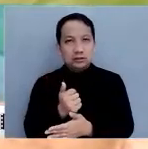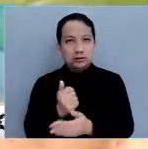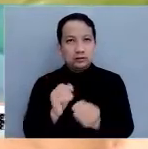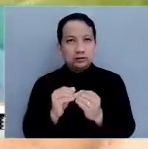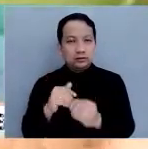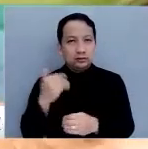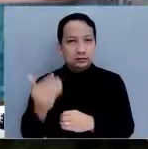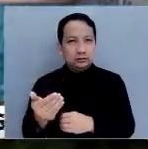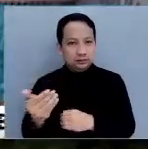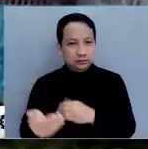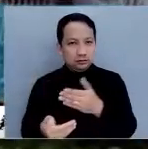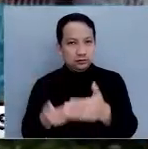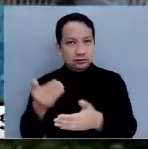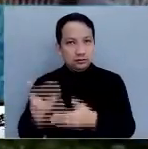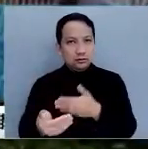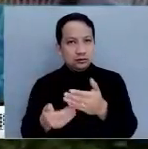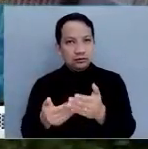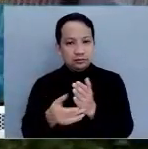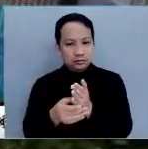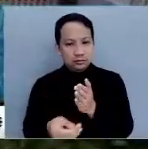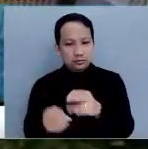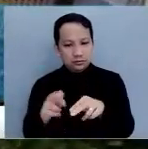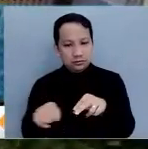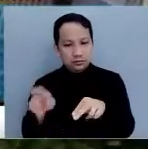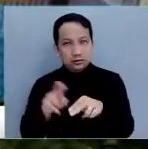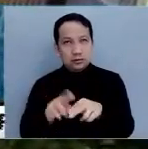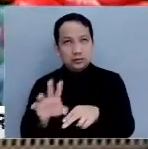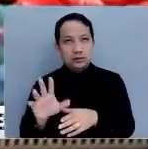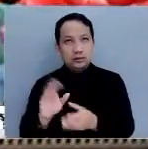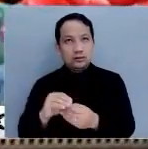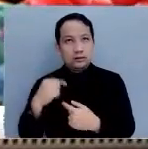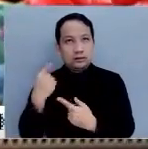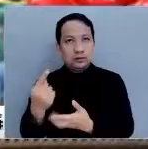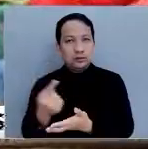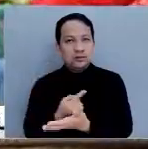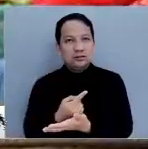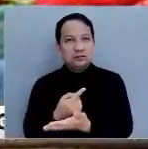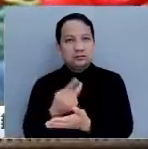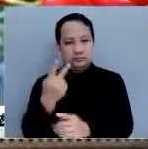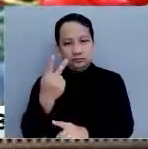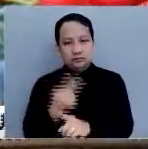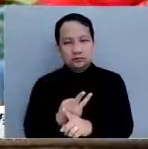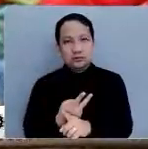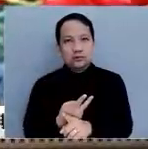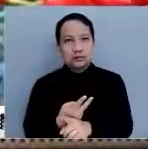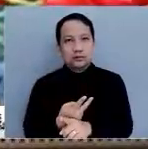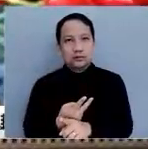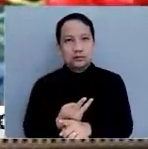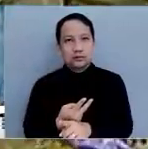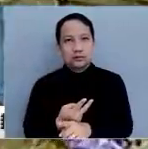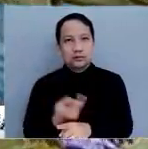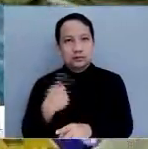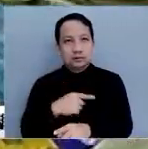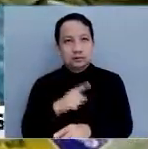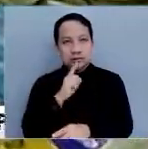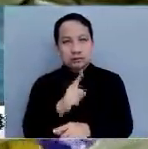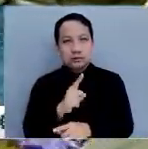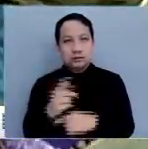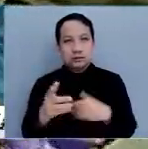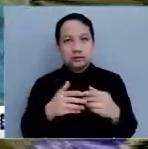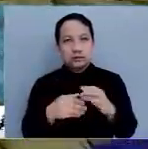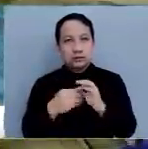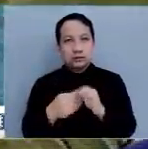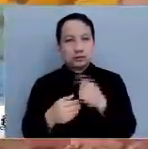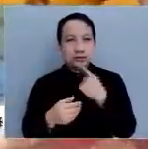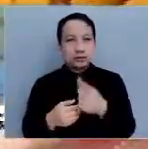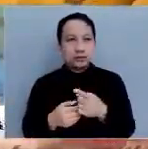no, sunod-sunod yung naging oil price hike nitong mga nakaraang dalawang buwan. At ayon nga sa mga nakausap natin kanina